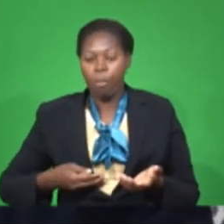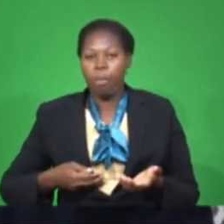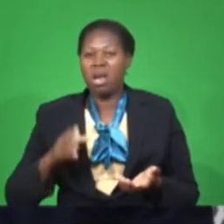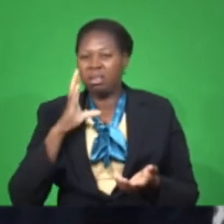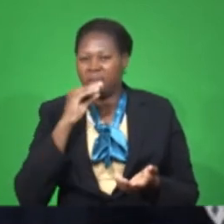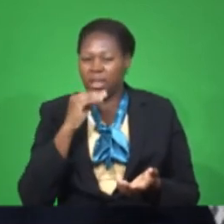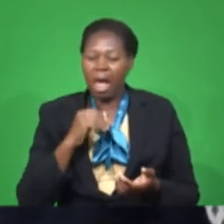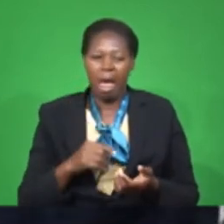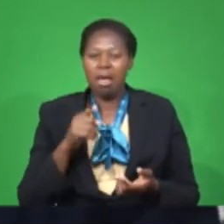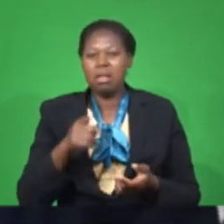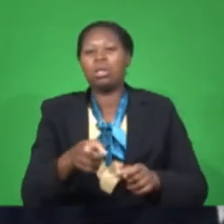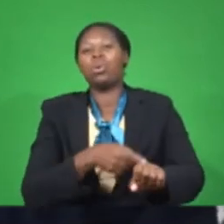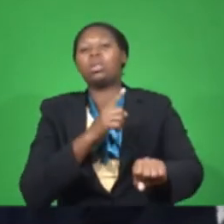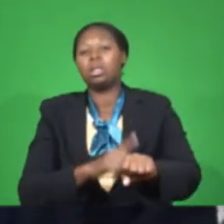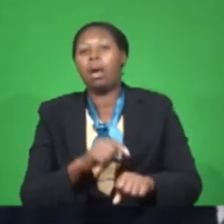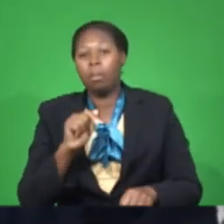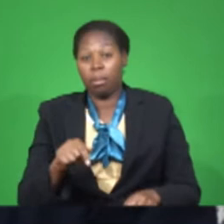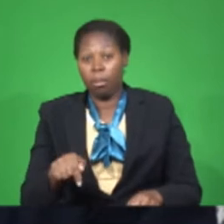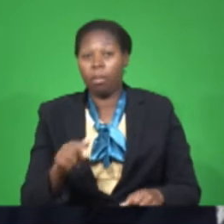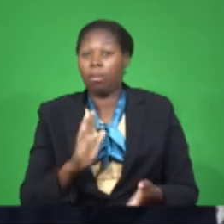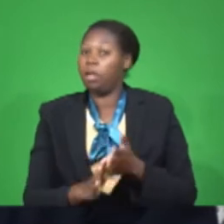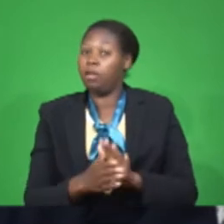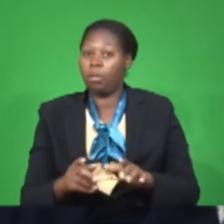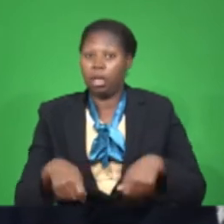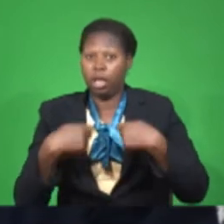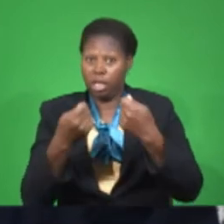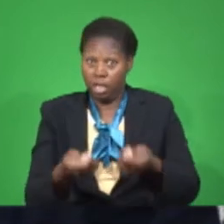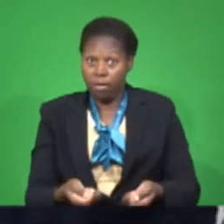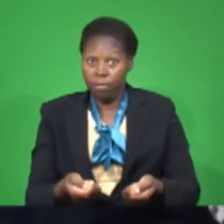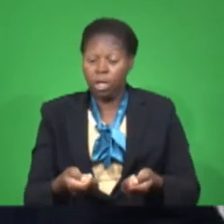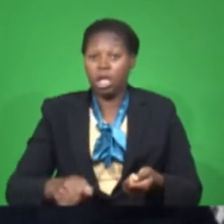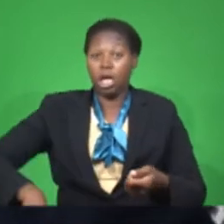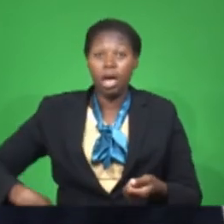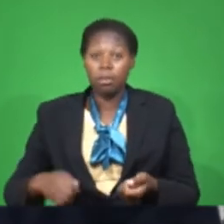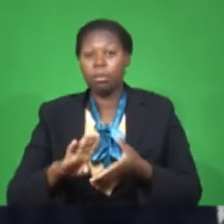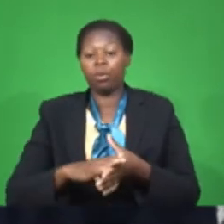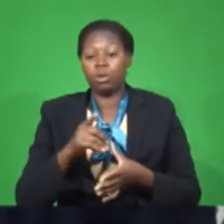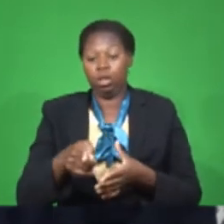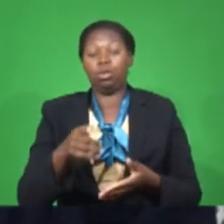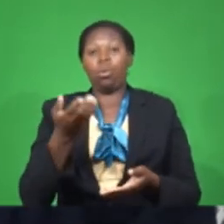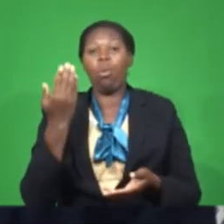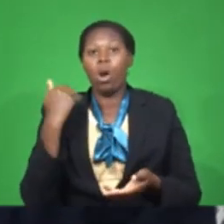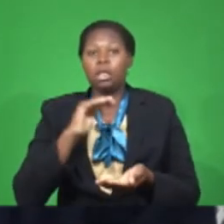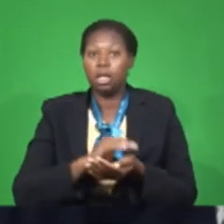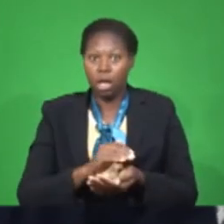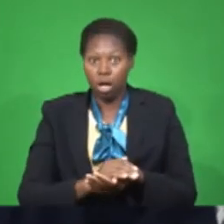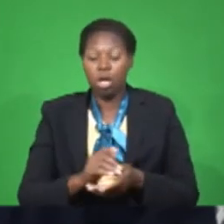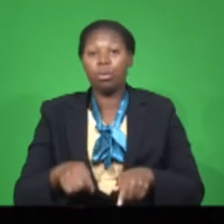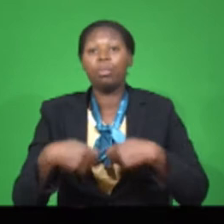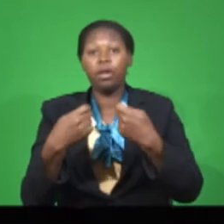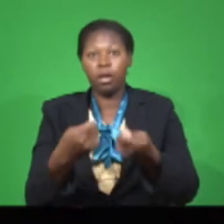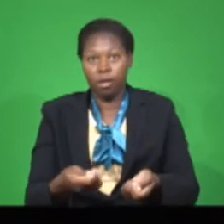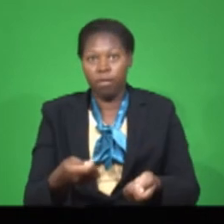Judha mumusoro make aingoti ndawanda zviwanira pfambi. Iye ari kunwa mari. Ende wazviona.